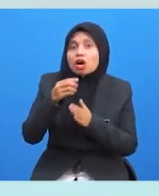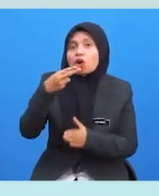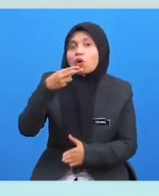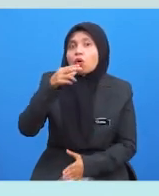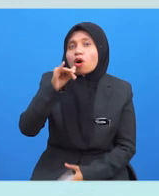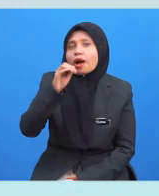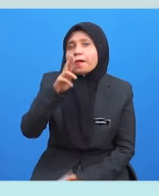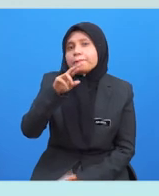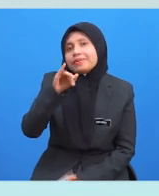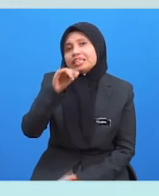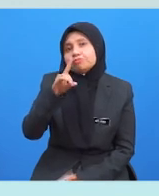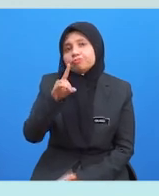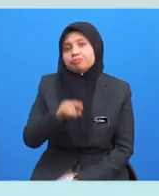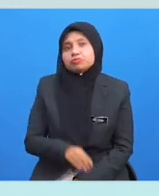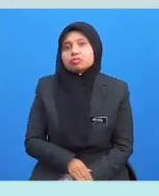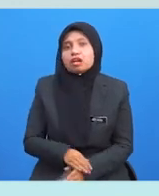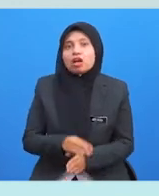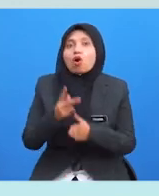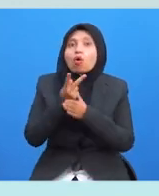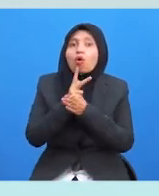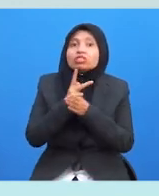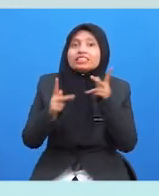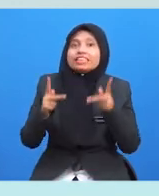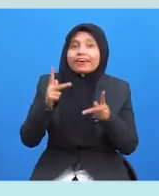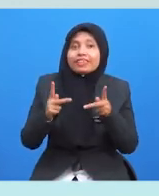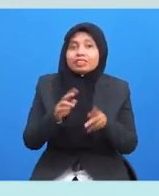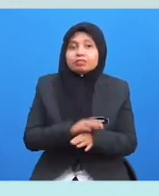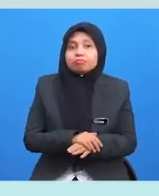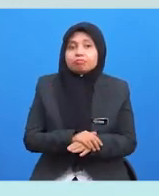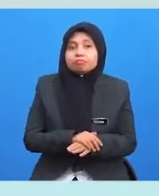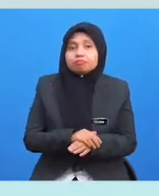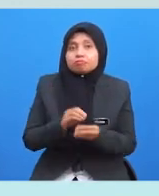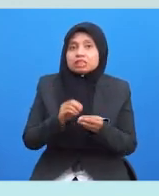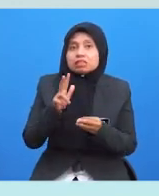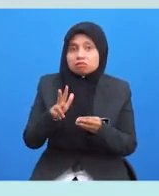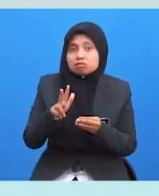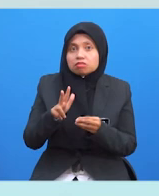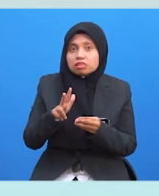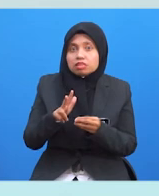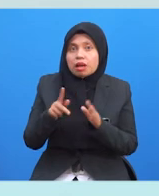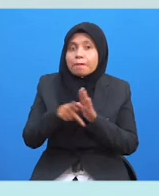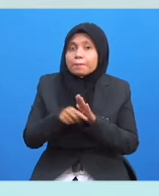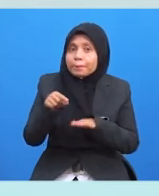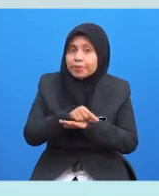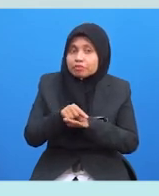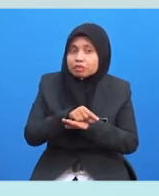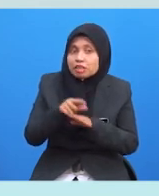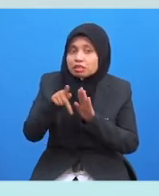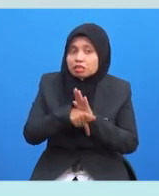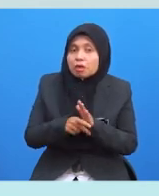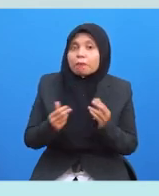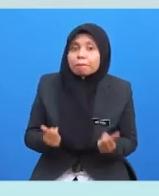hybrid. Yang kedua, berkongsi kereta. Yang ketiga,